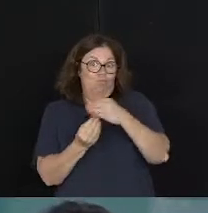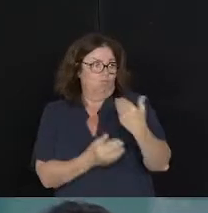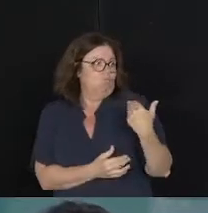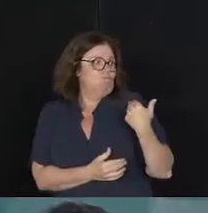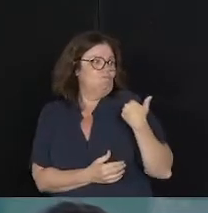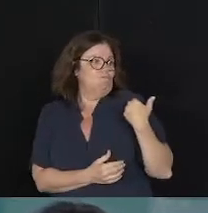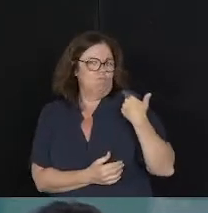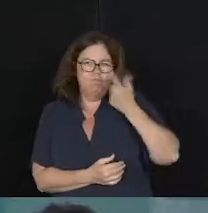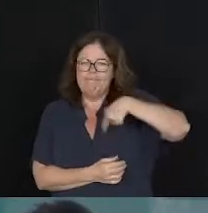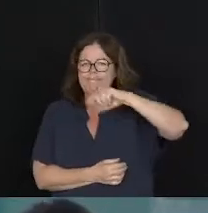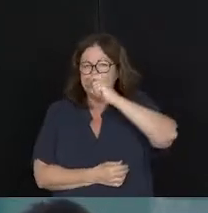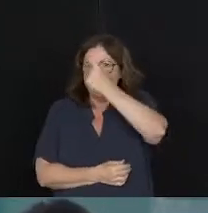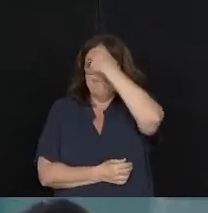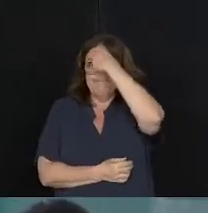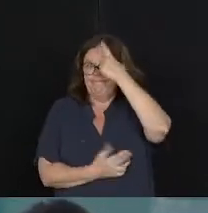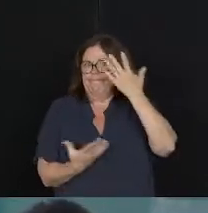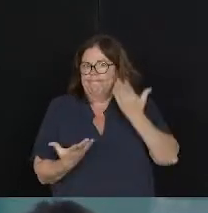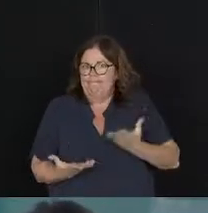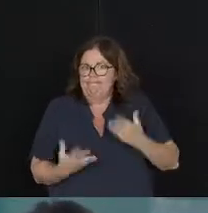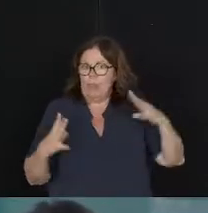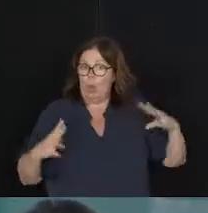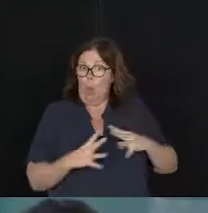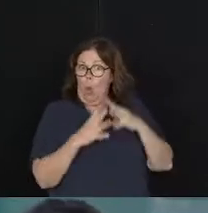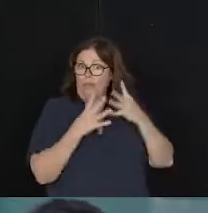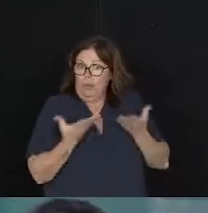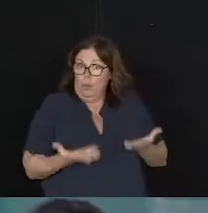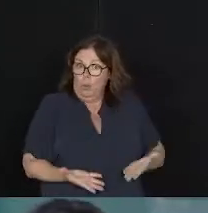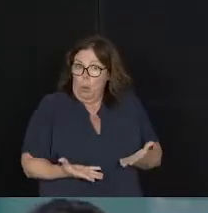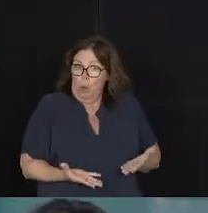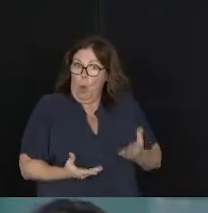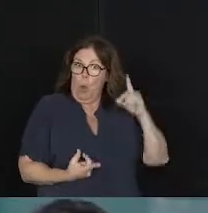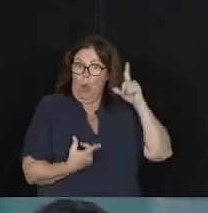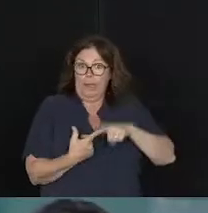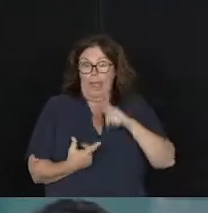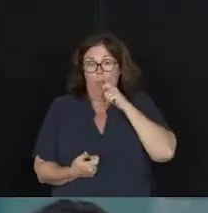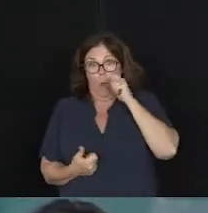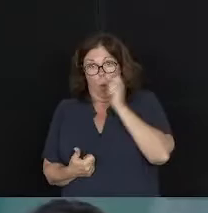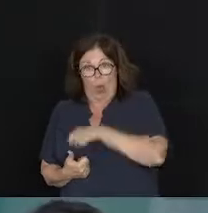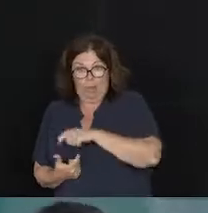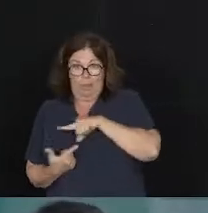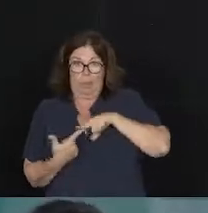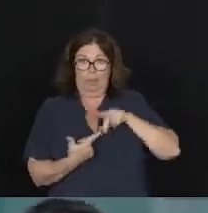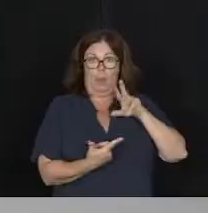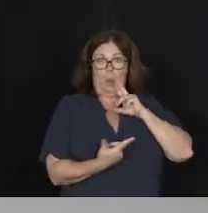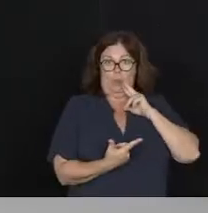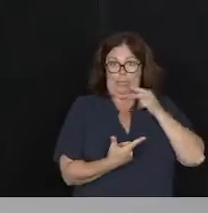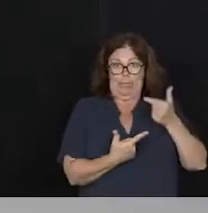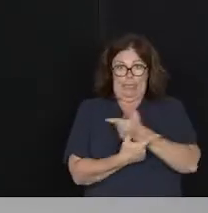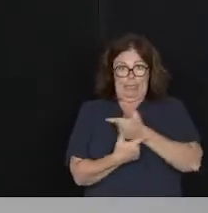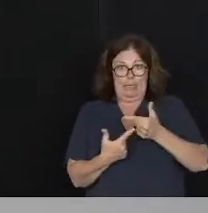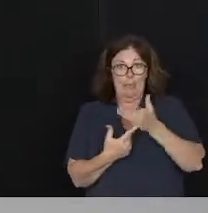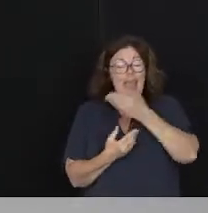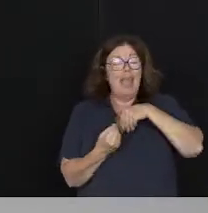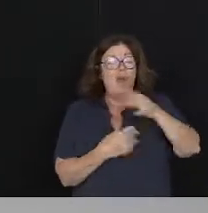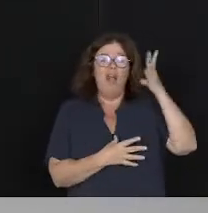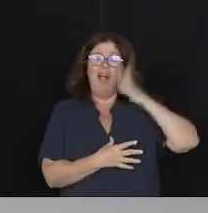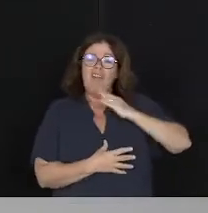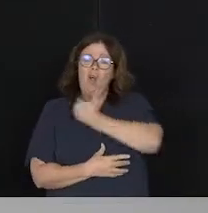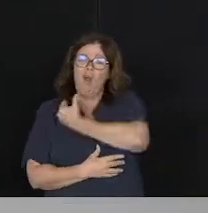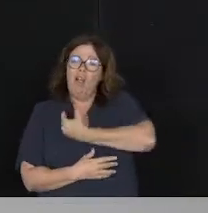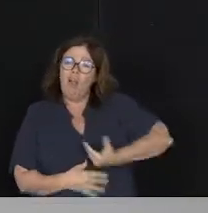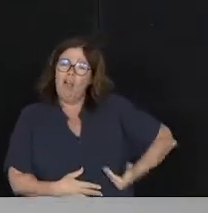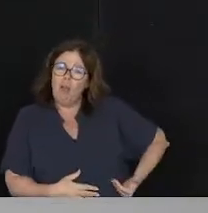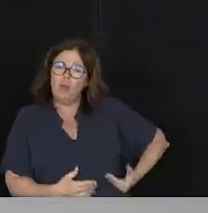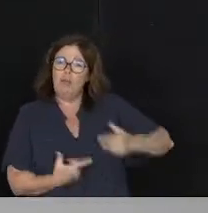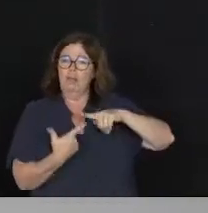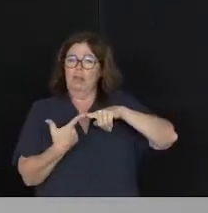tout le monde l'a en tête, le conflit actuel entre l'Ukraine et la Russie, comme d'ailleurs les guerres de Yougoslavie et du Kosovo dans